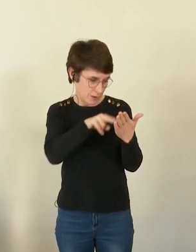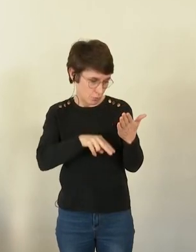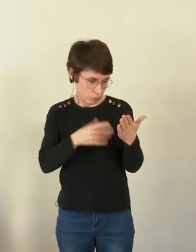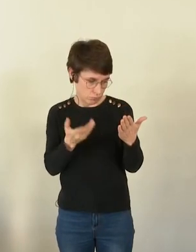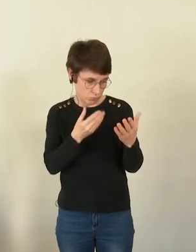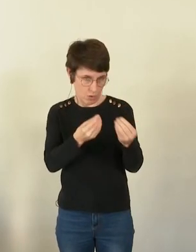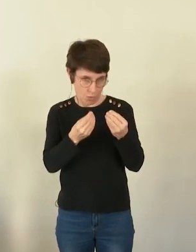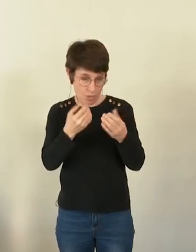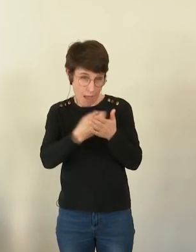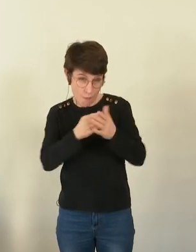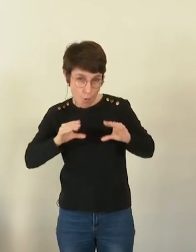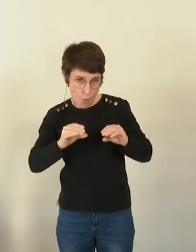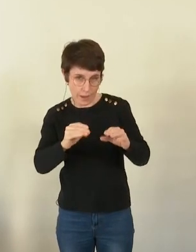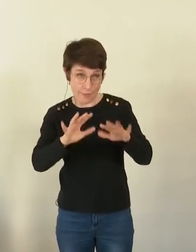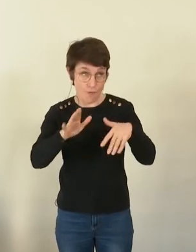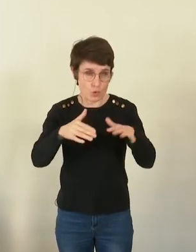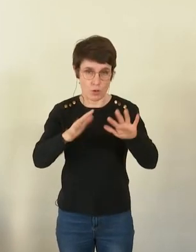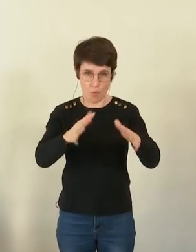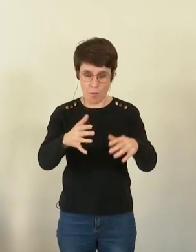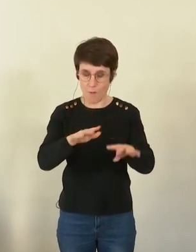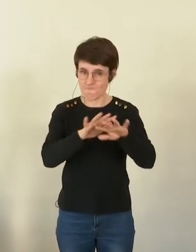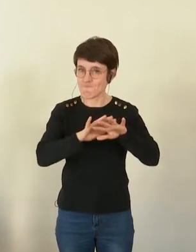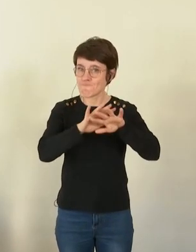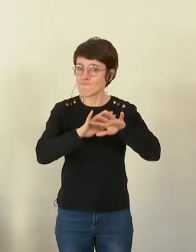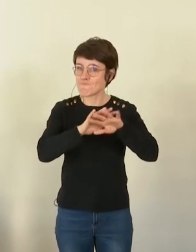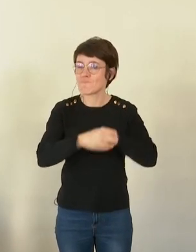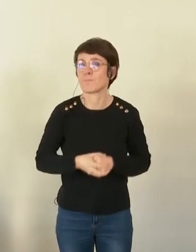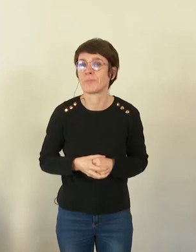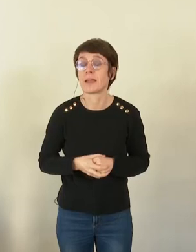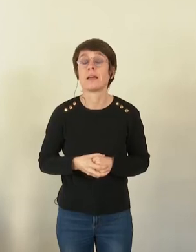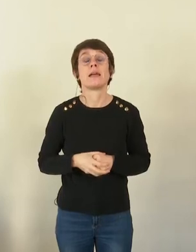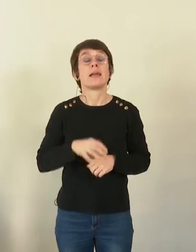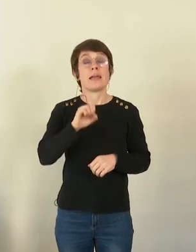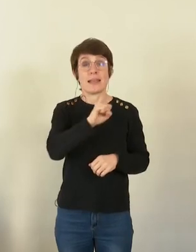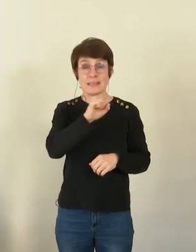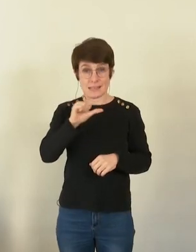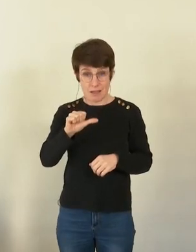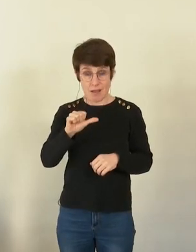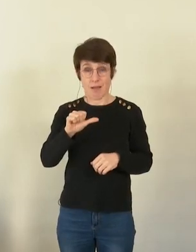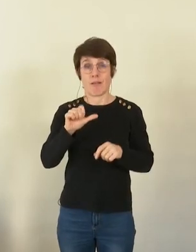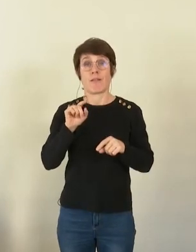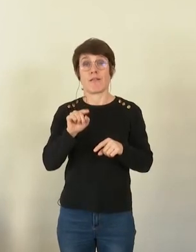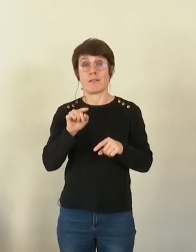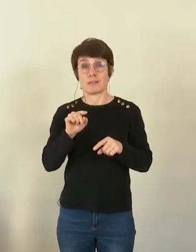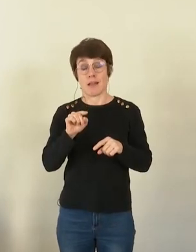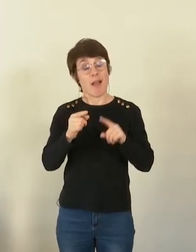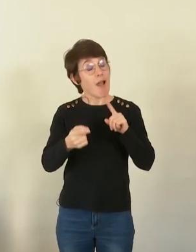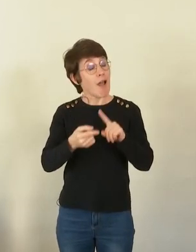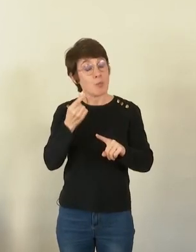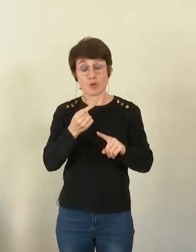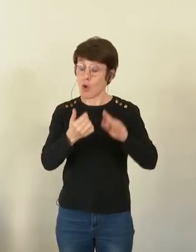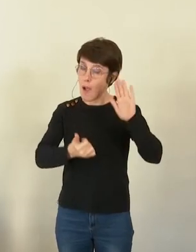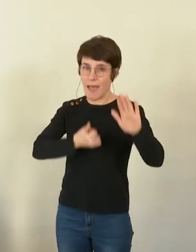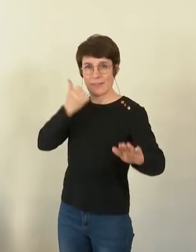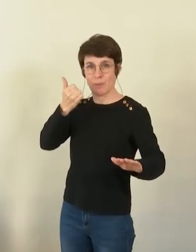fonctionnement concret de cette sécurité sociale alimentaire d'abord la sécurité sociale a pour spécificité son indépendance vis-à-vis